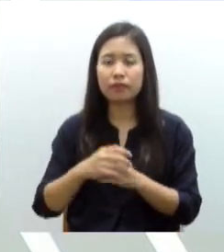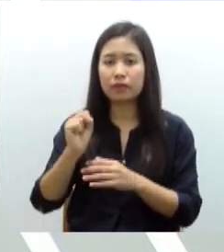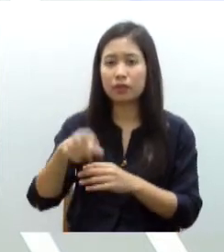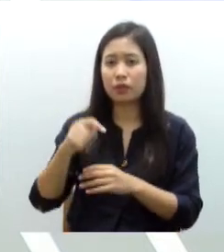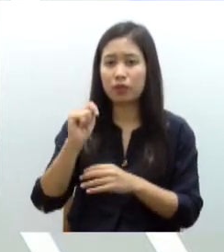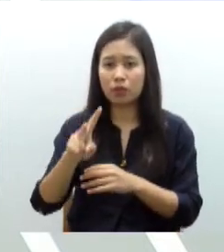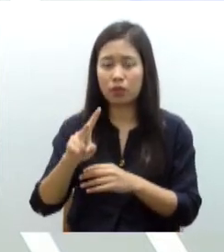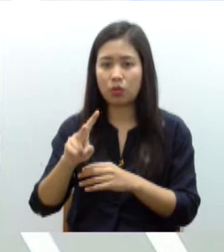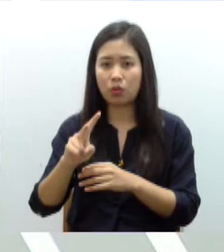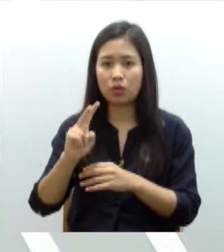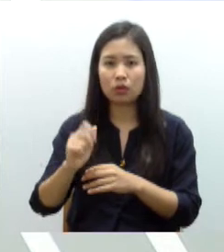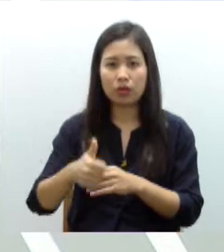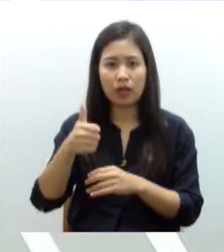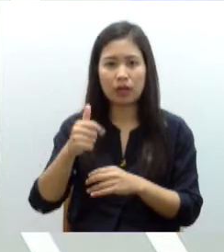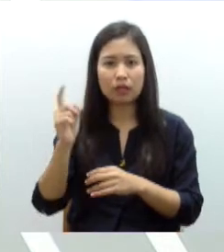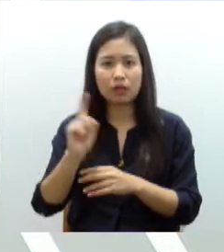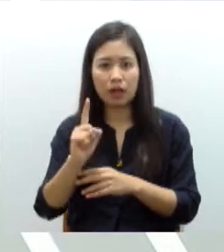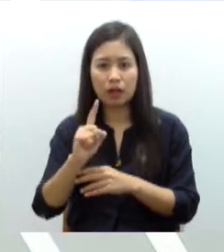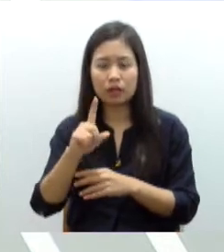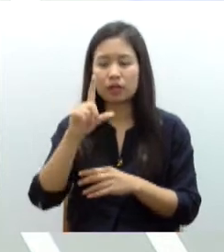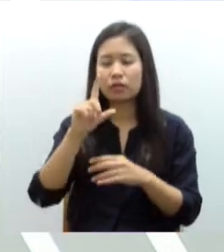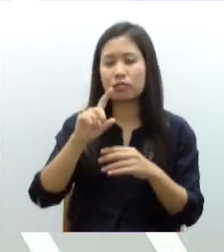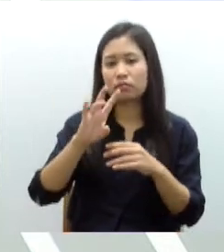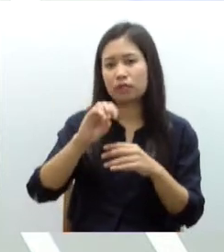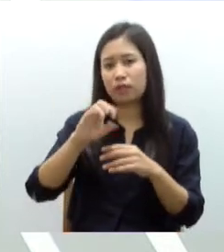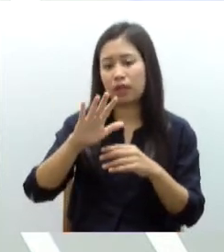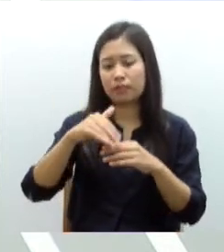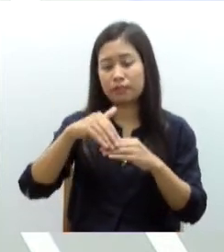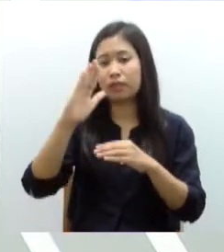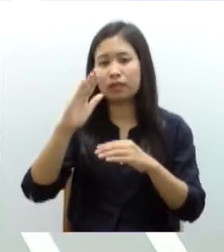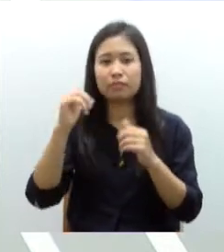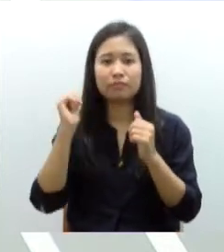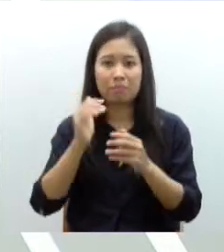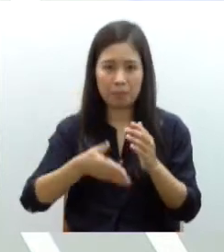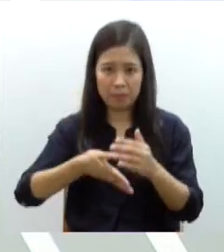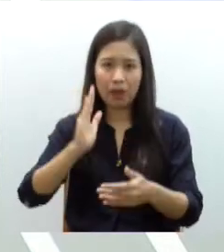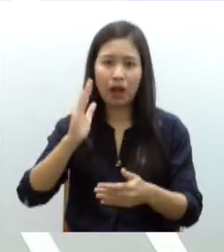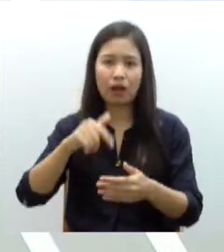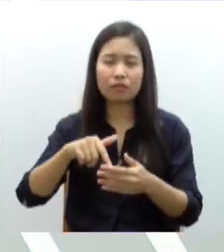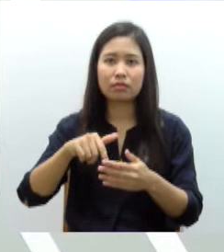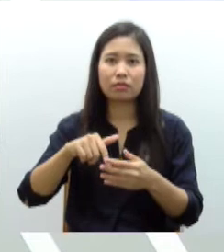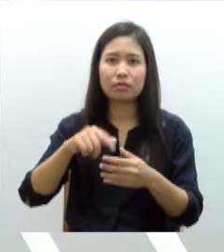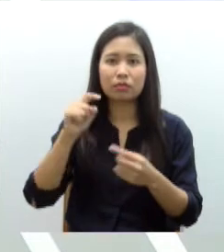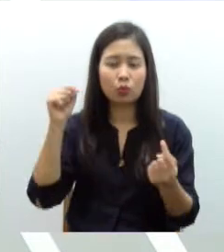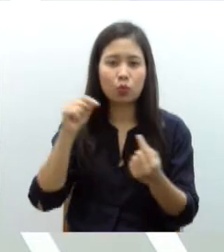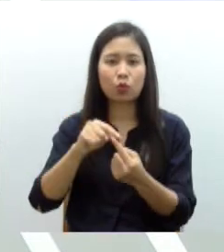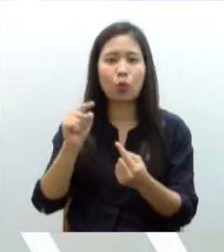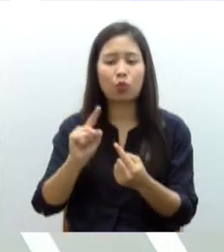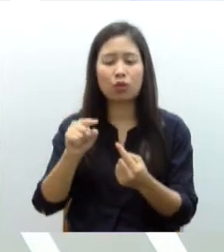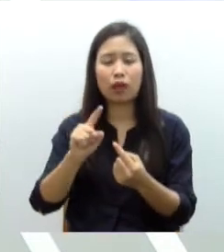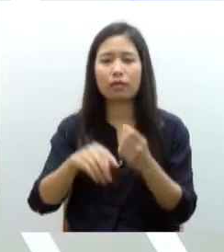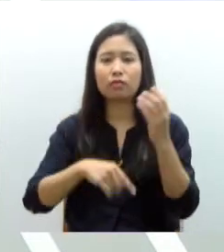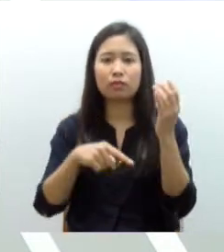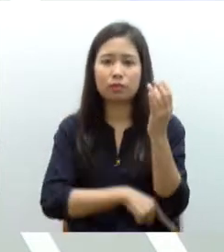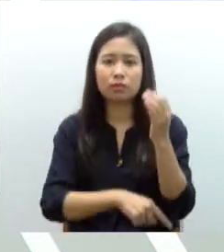ของเราจะต้องได้อย่างน้อย 85% ขึ้นไปถึงจะผ่านนะครับอันนี้เป็นสิ่งที่มีความสำคัญอย่างที่เห็นนะครับ